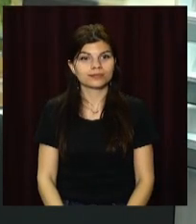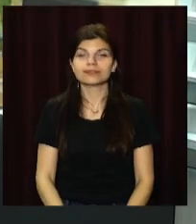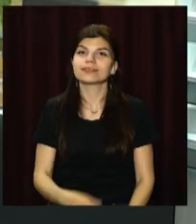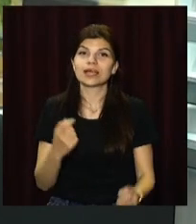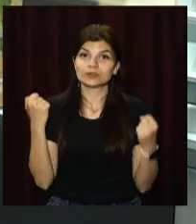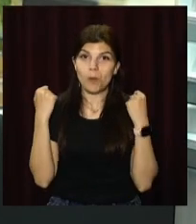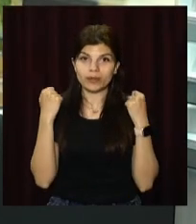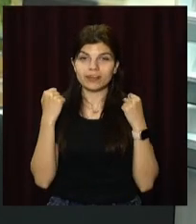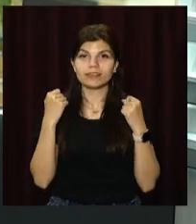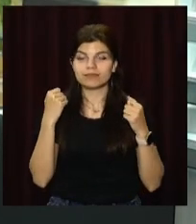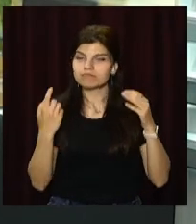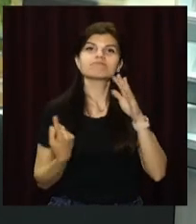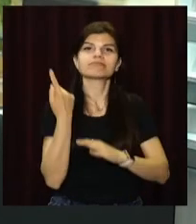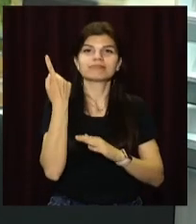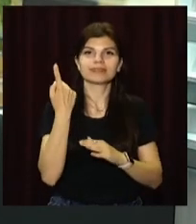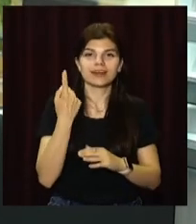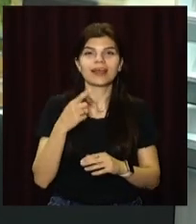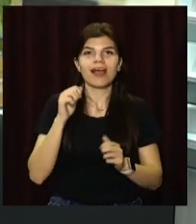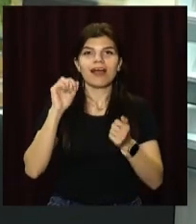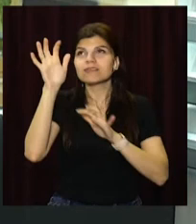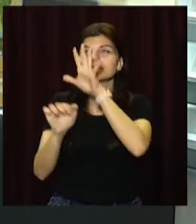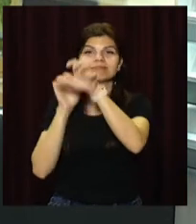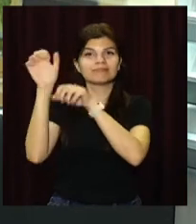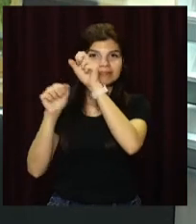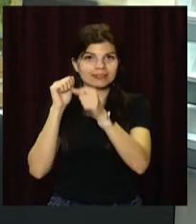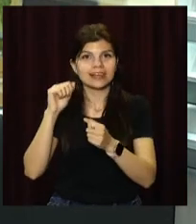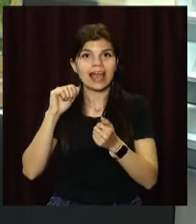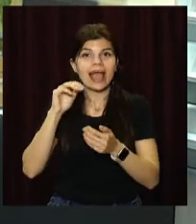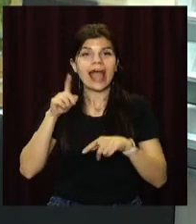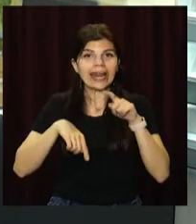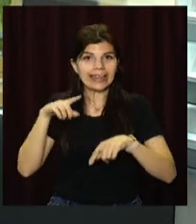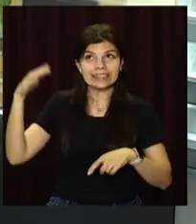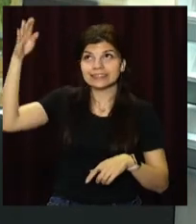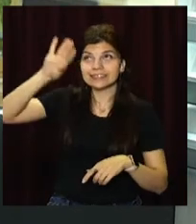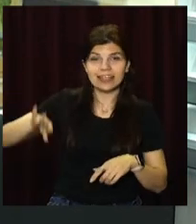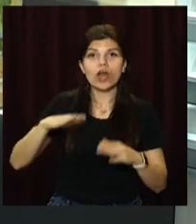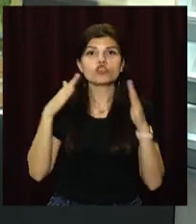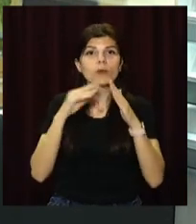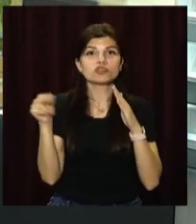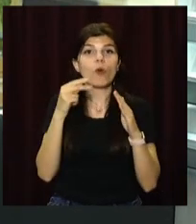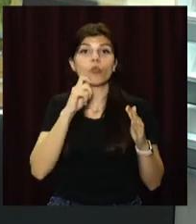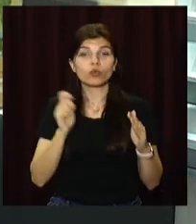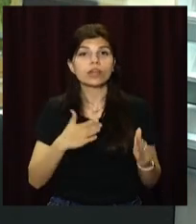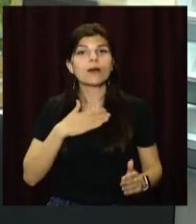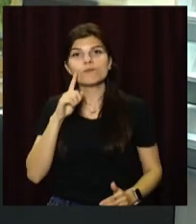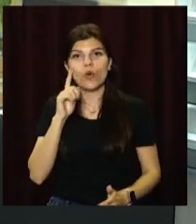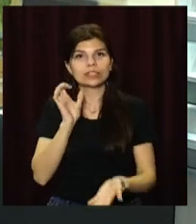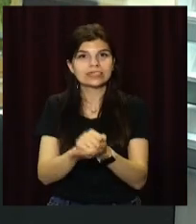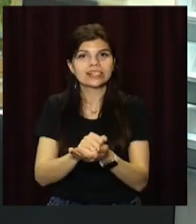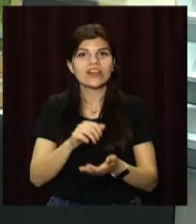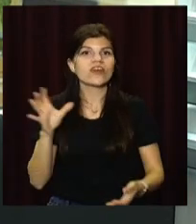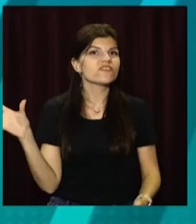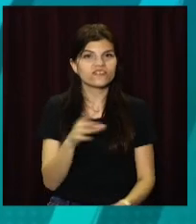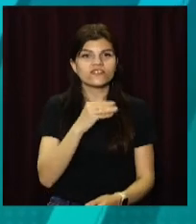Підкорили спортивний олімп. Дніпровським скелелазам допомогли рідні стіни. На домашньому чемпіонаті України наша молодь зайняла